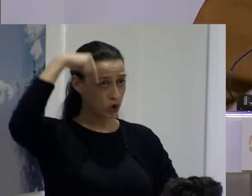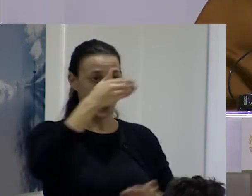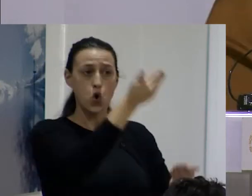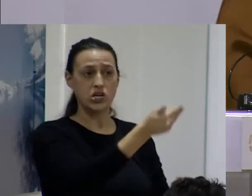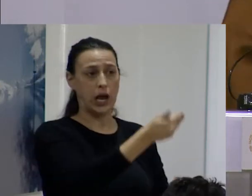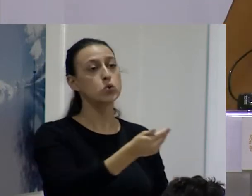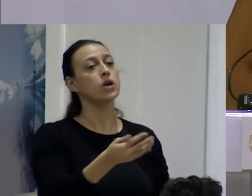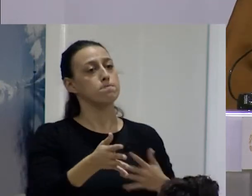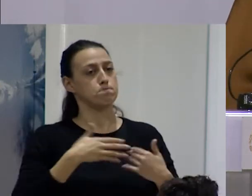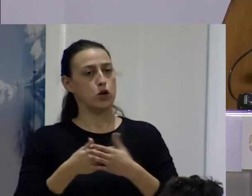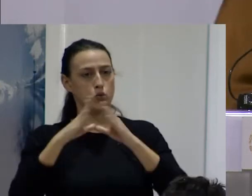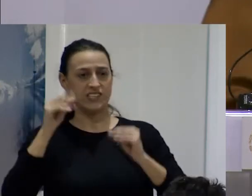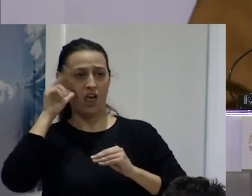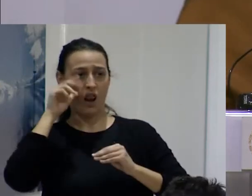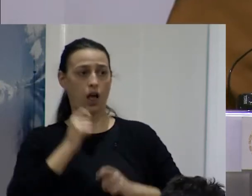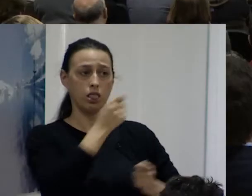d'Alacant.